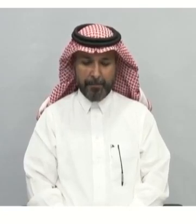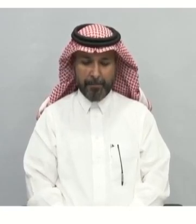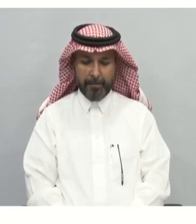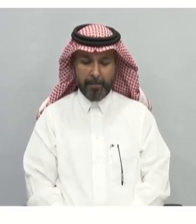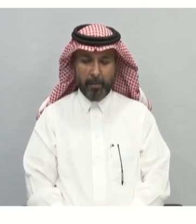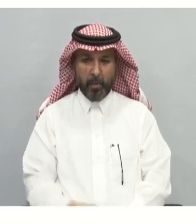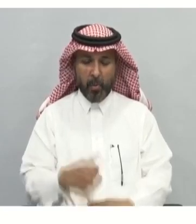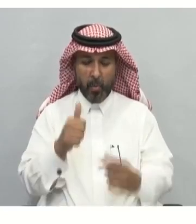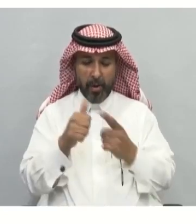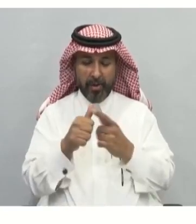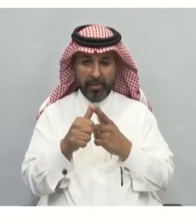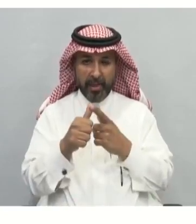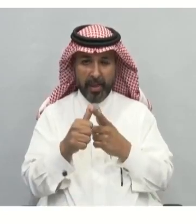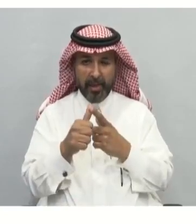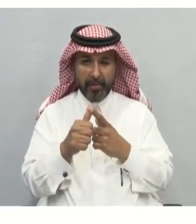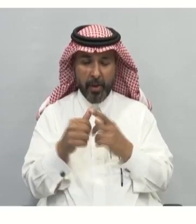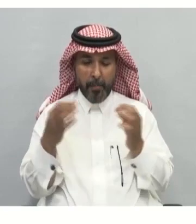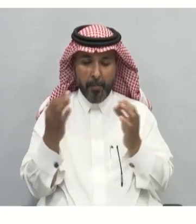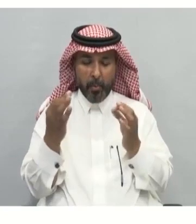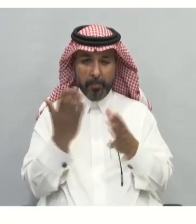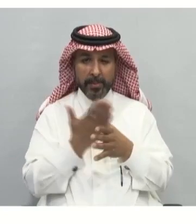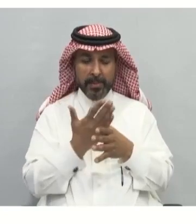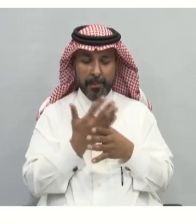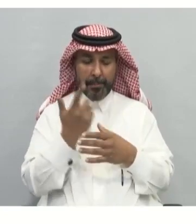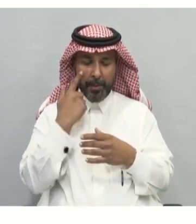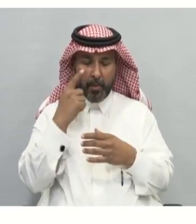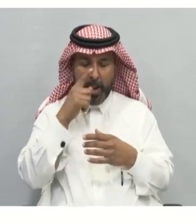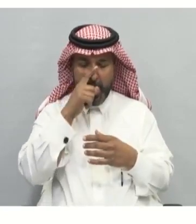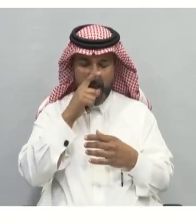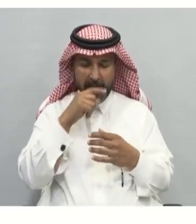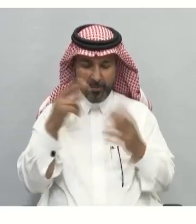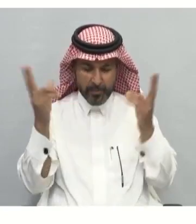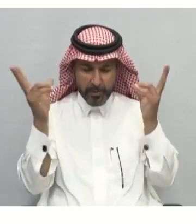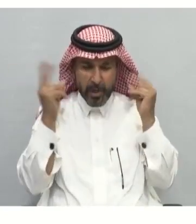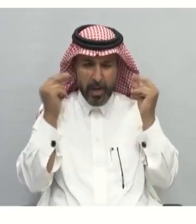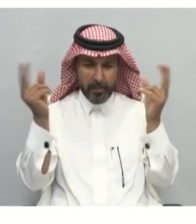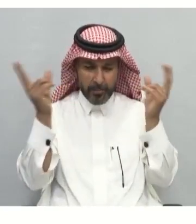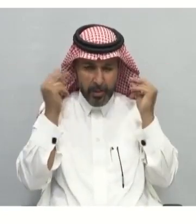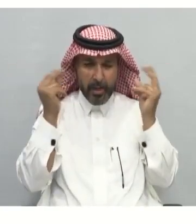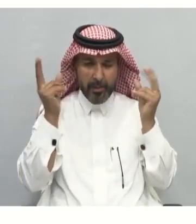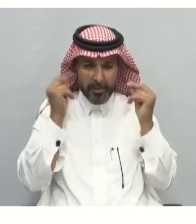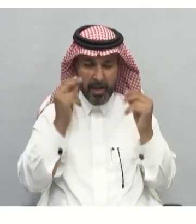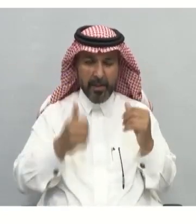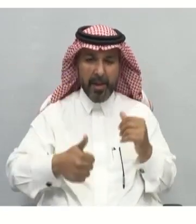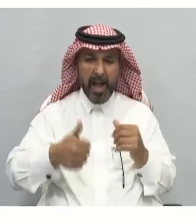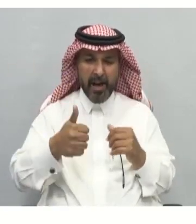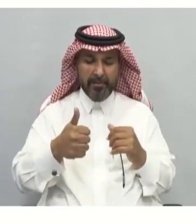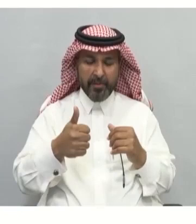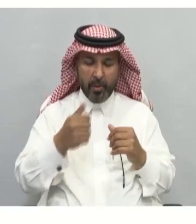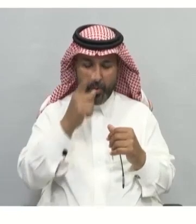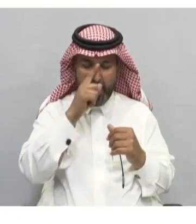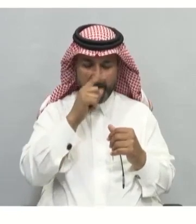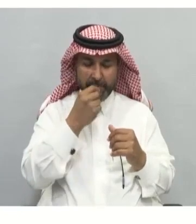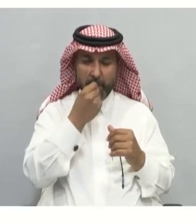الحديث في هذا الحديث بيان لفضل العلم الشرعي واهميه تعلمه اذ يعد من العلوم